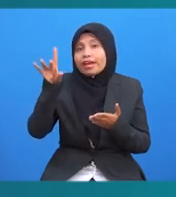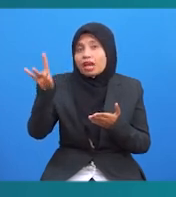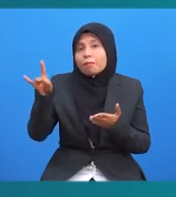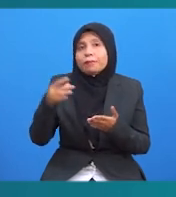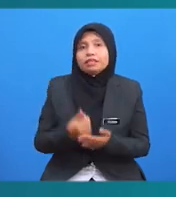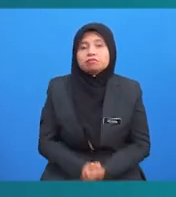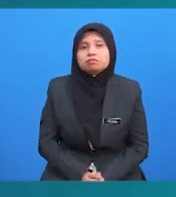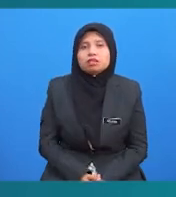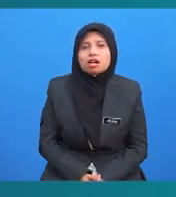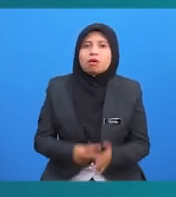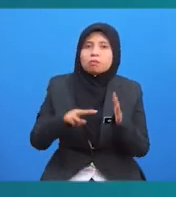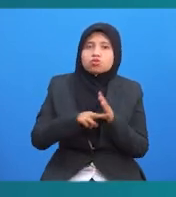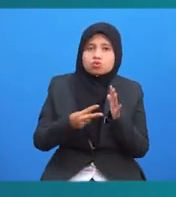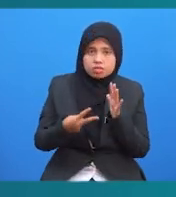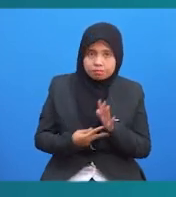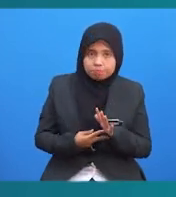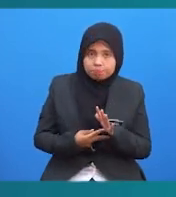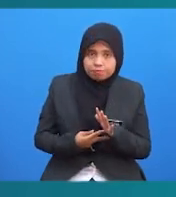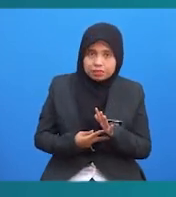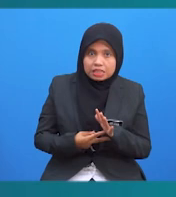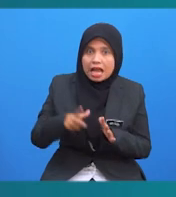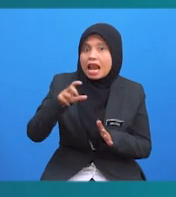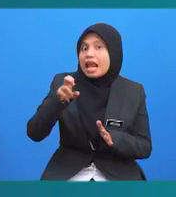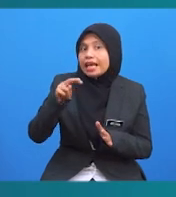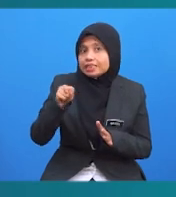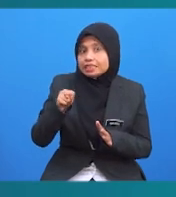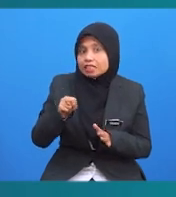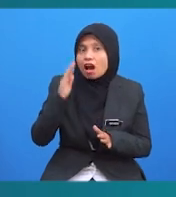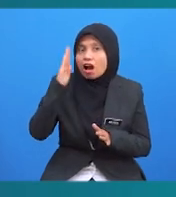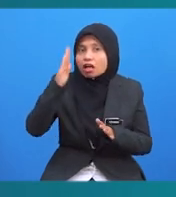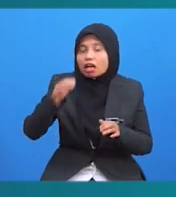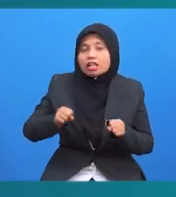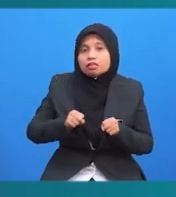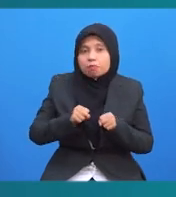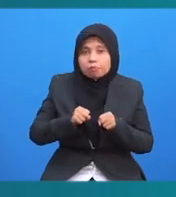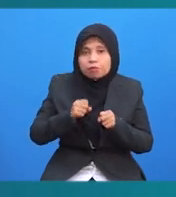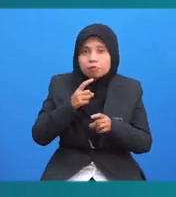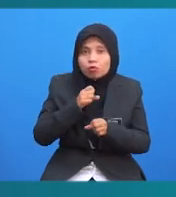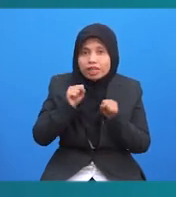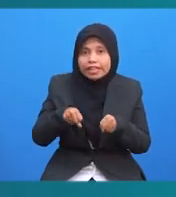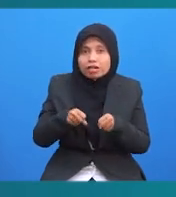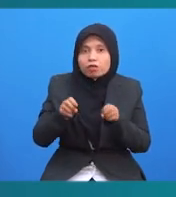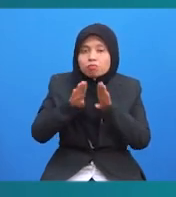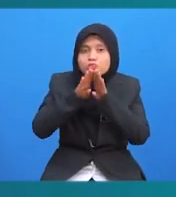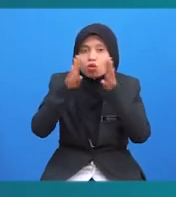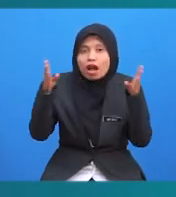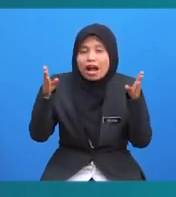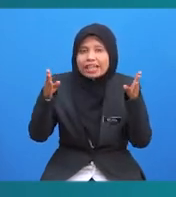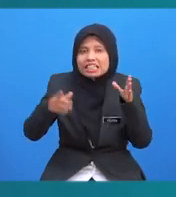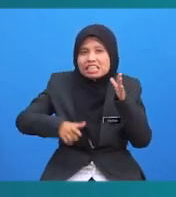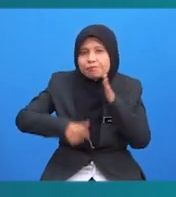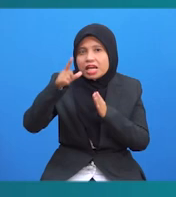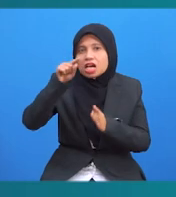1:2.8. Ini bermaksud bahawa lensa akan membenarkan bukaan maksimum aperture